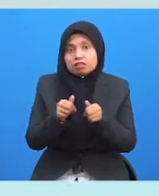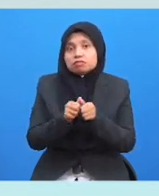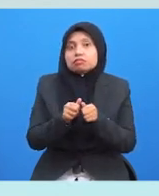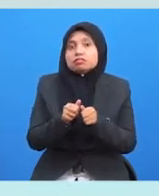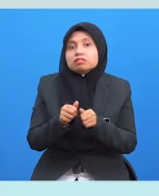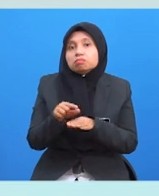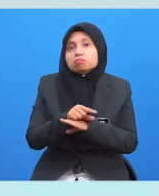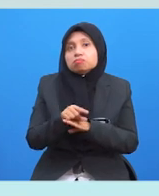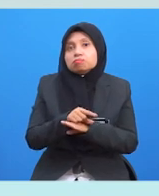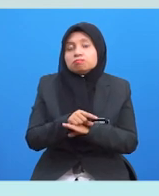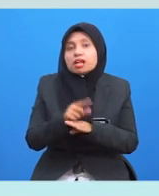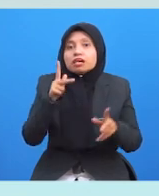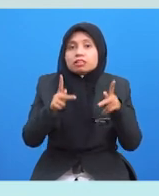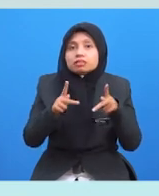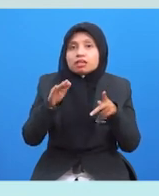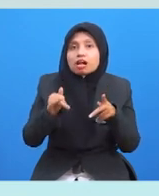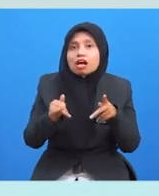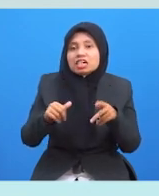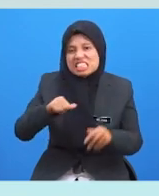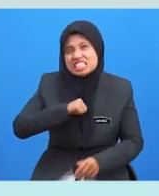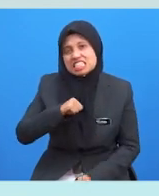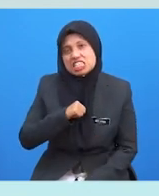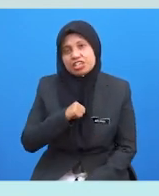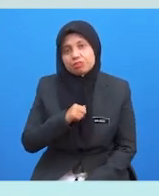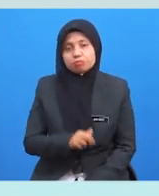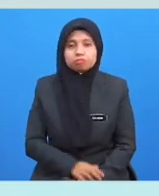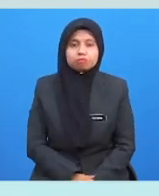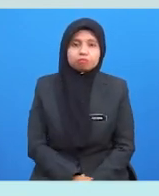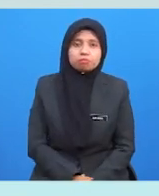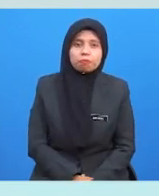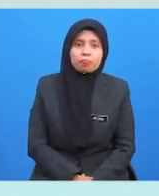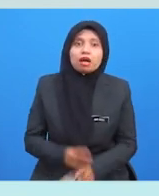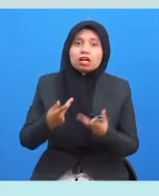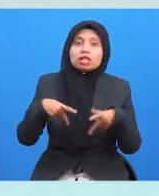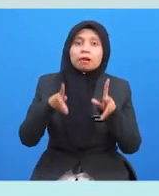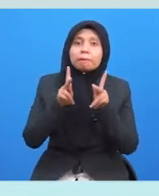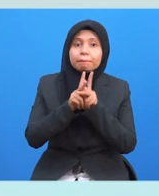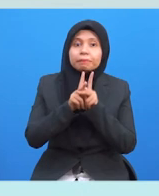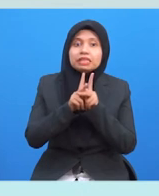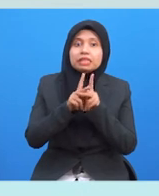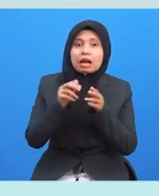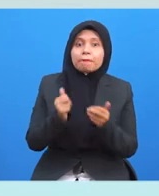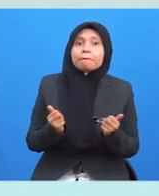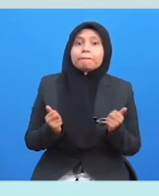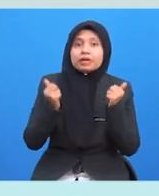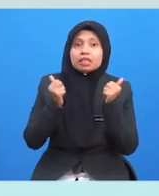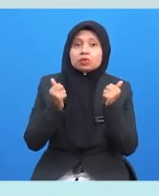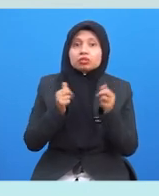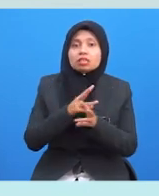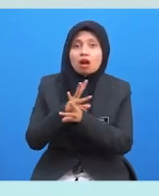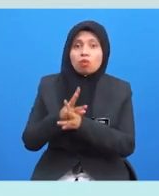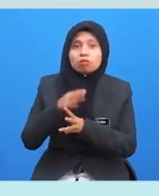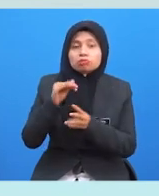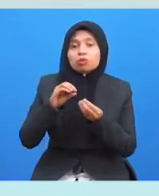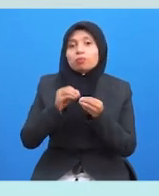penggunaan kenderaan persendirian. Kepentingan pengangkutan awam